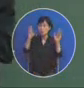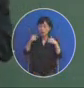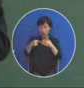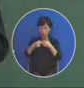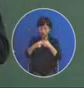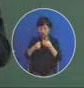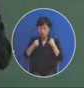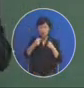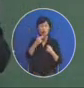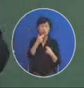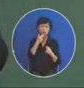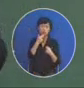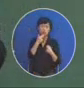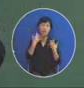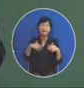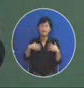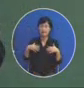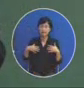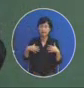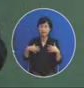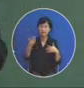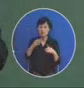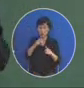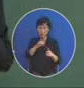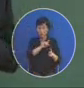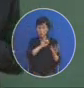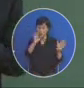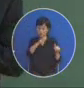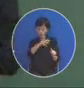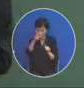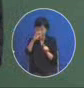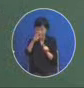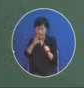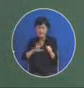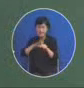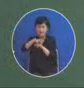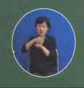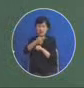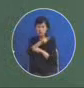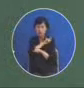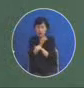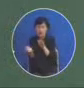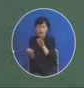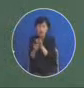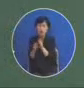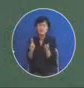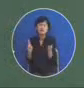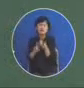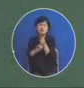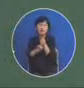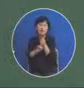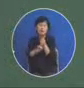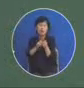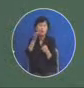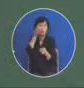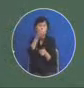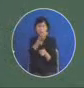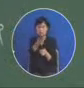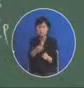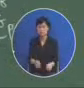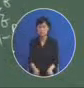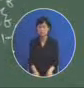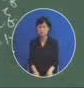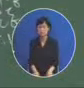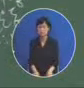없는데 하나님은 최고의 기적을 다 모은 겁니다. Strangely enough, Moses seemed like he had absolutely no strength, but then God had gathered up the greatest of all miracles.